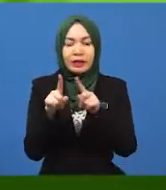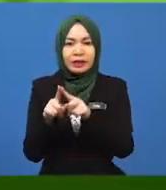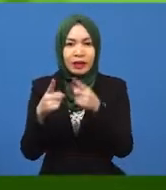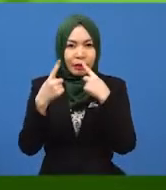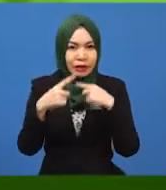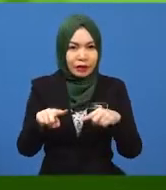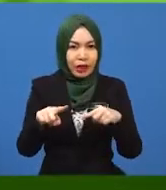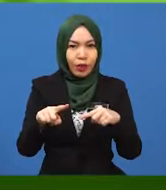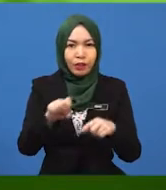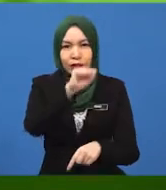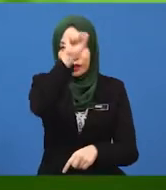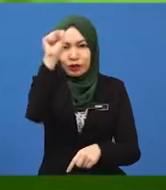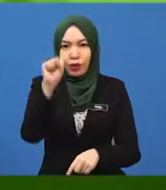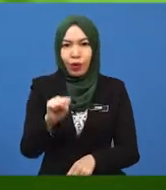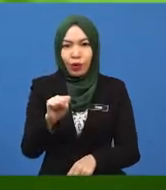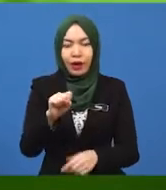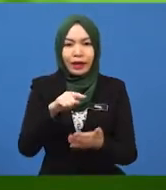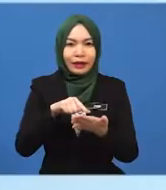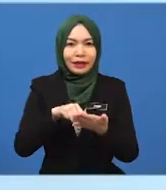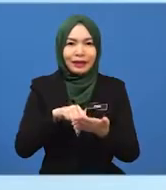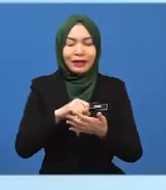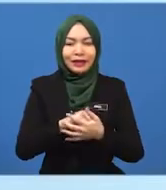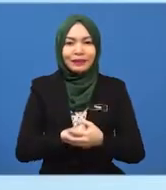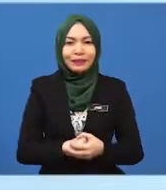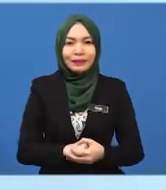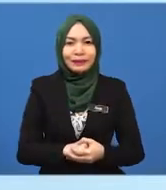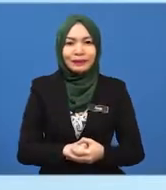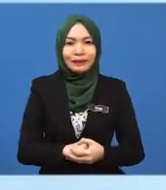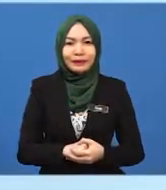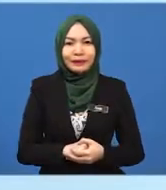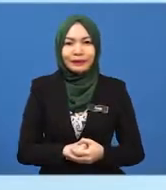menjawab beberapa soalan.